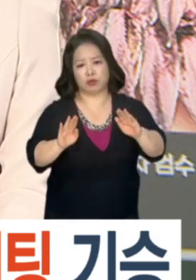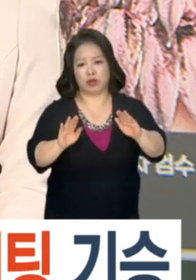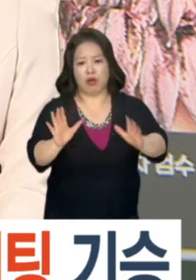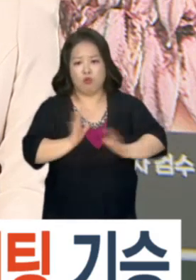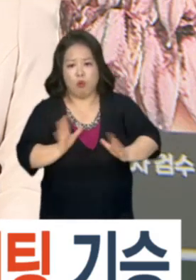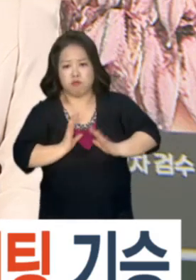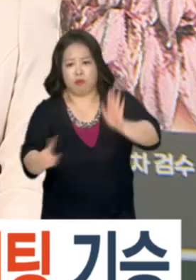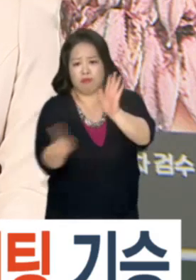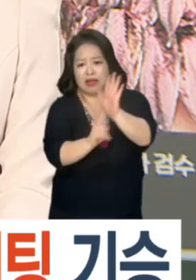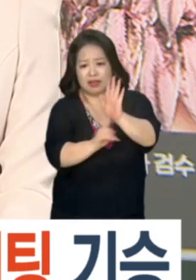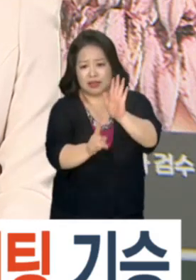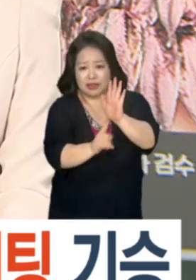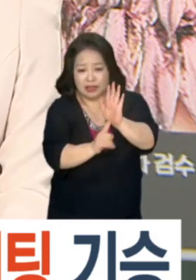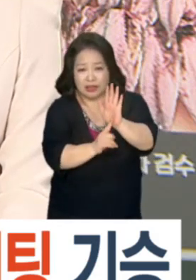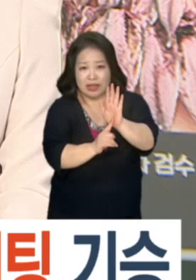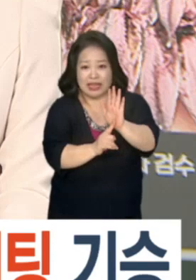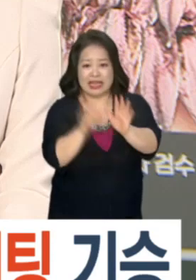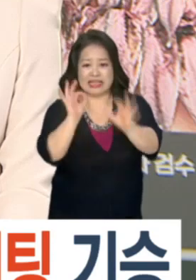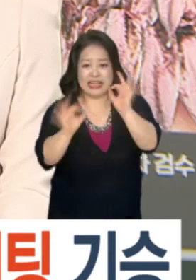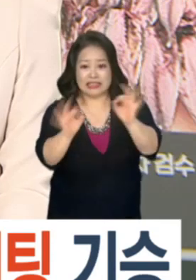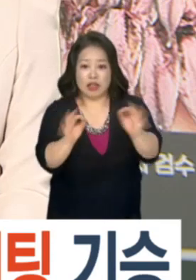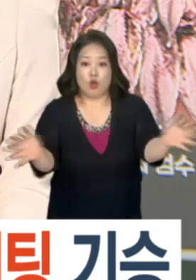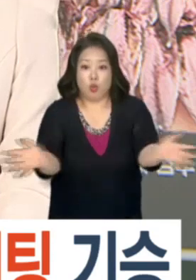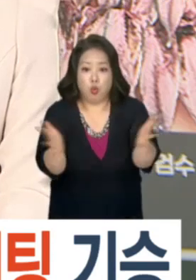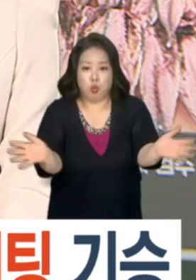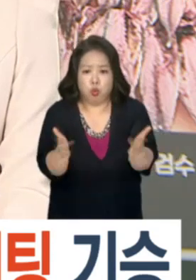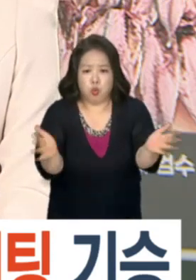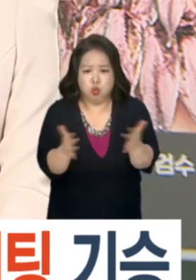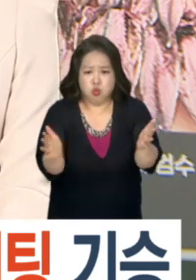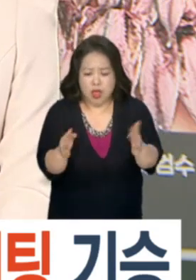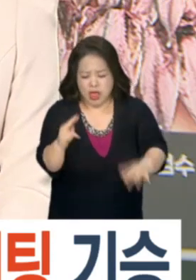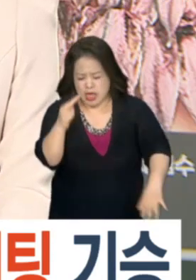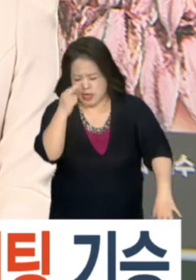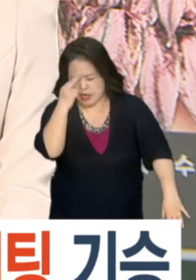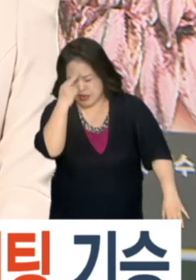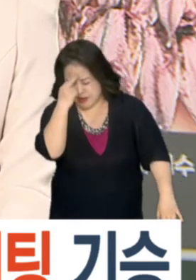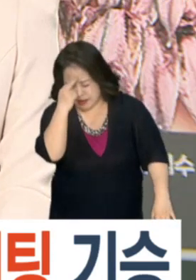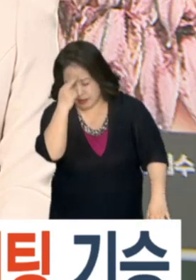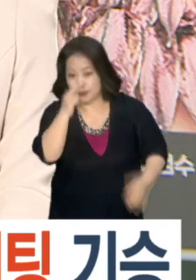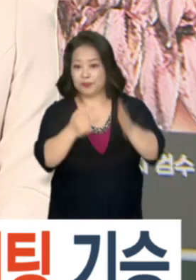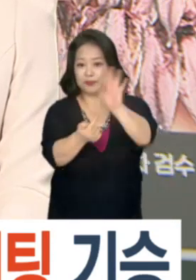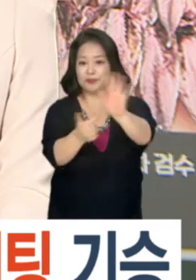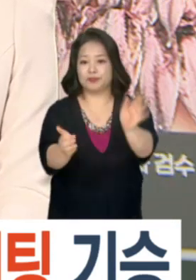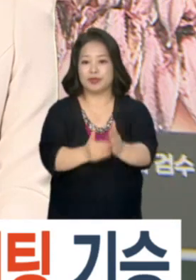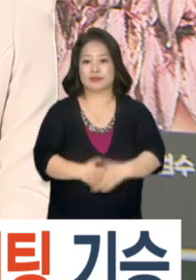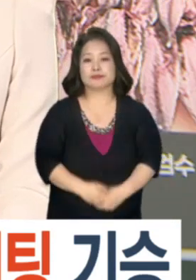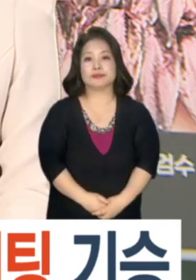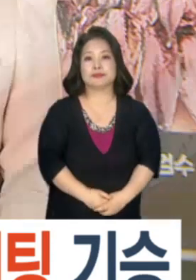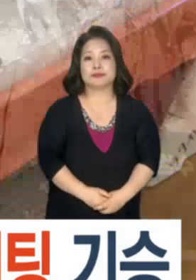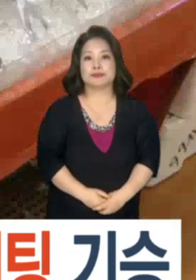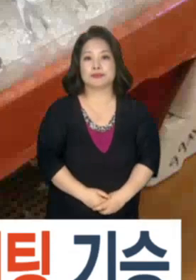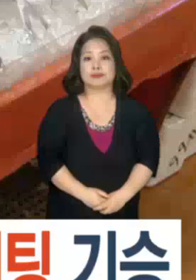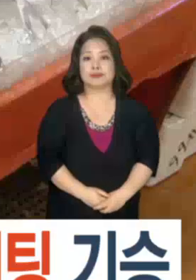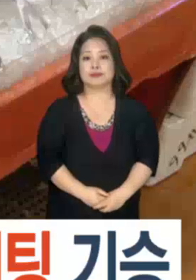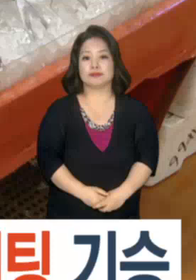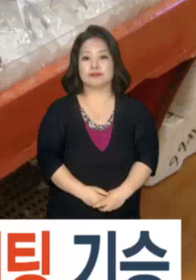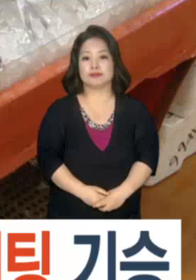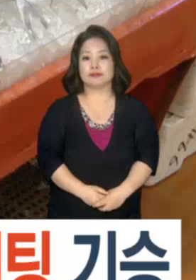마케팅을 이용한 상품 판매에 열을 올리고 있어서 눈살을 찌푸리게 하고 있습니다. 서영석 기자입니다.